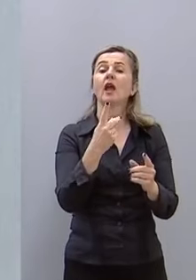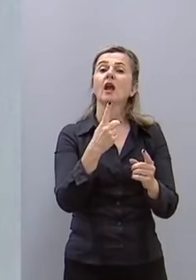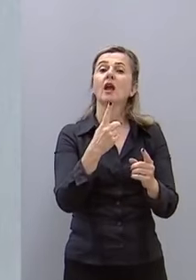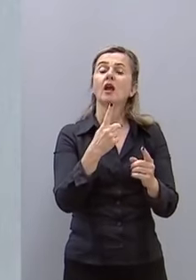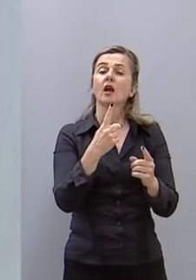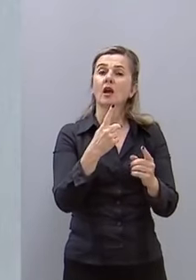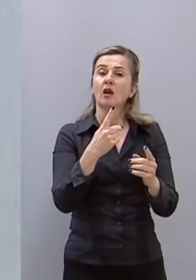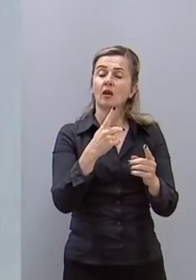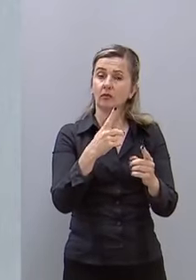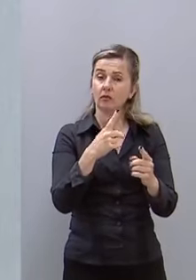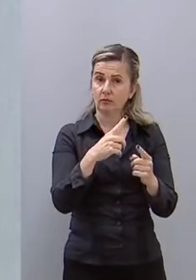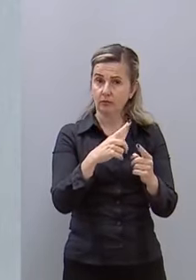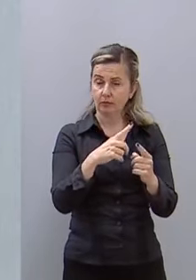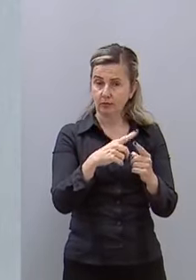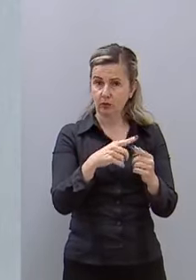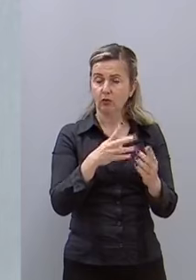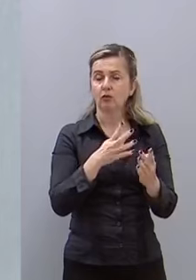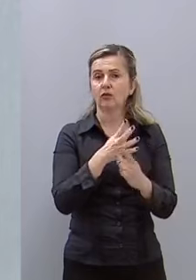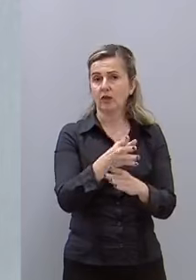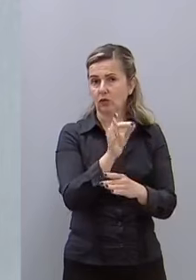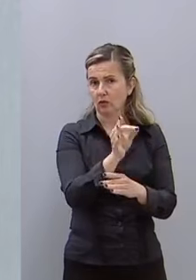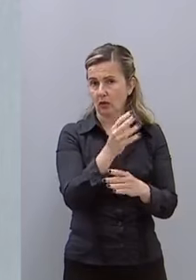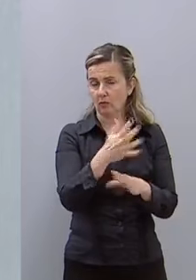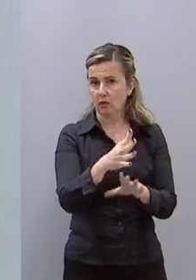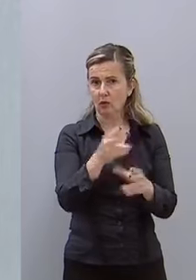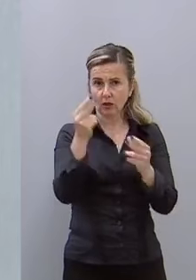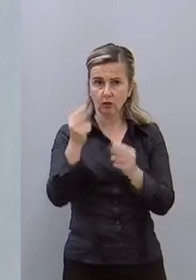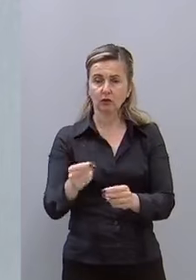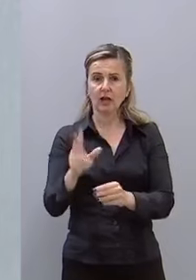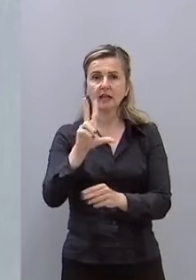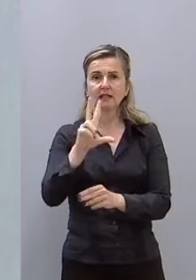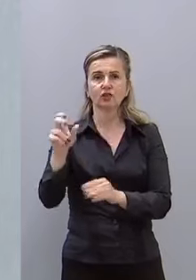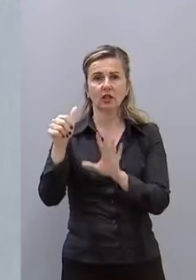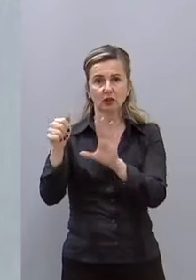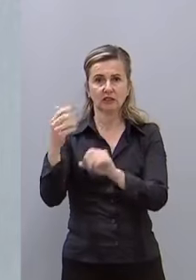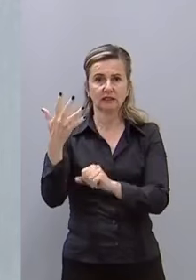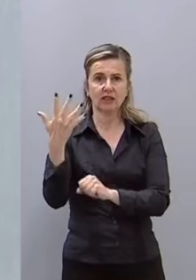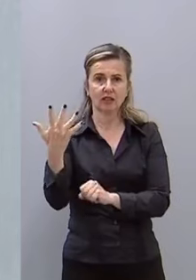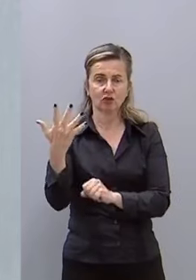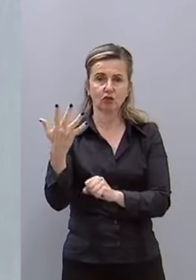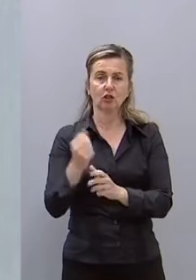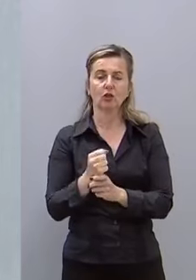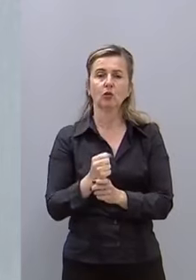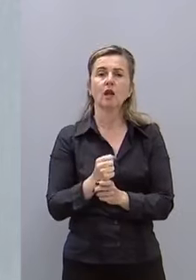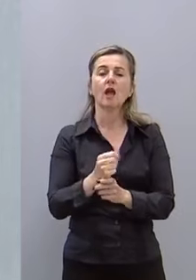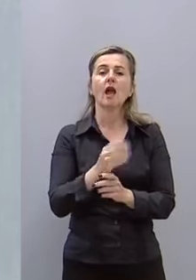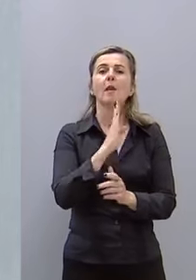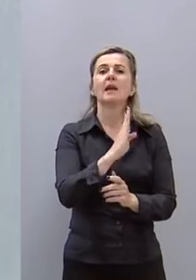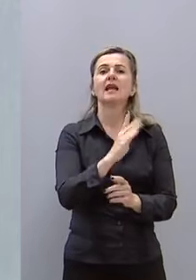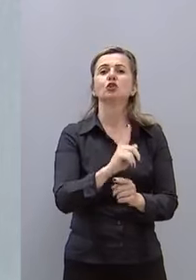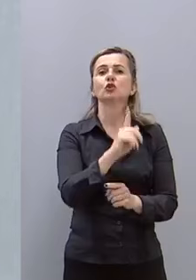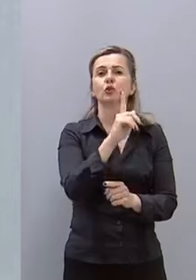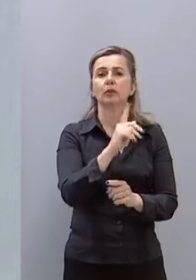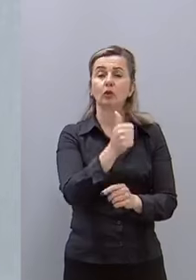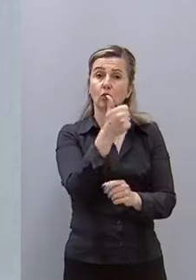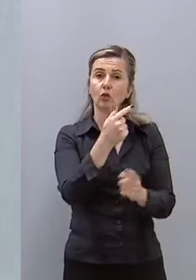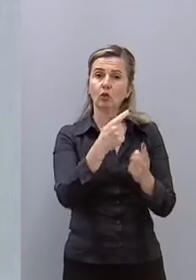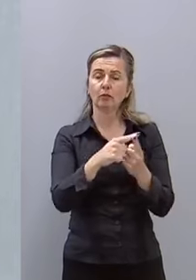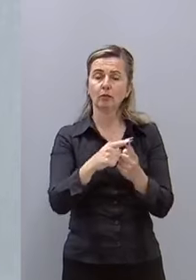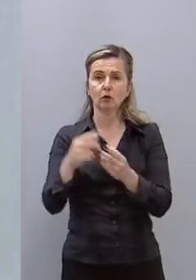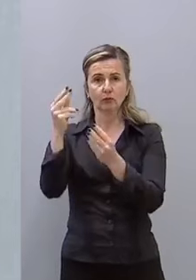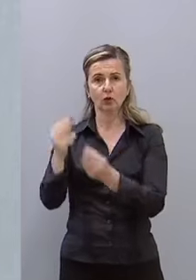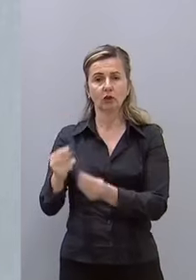tramite appunto le situazioni dei tamponi su un totale di 365 abito superiore 1 per un totale